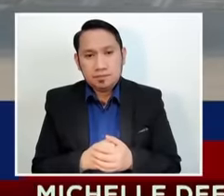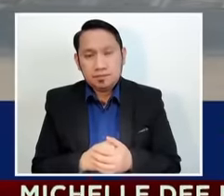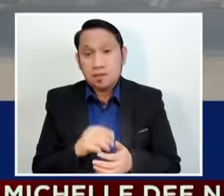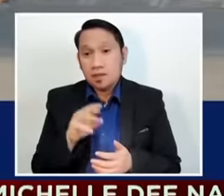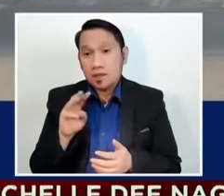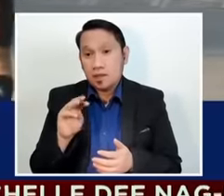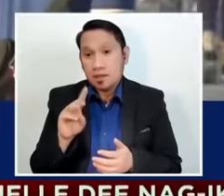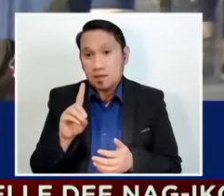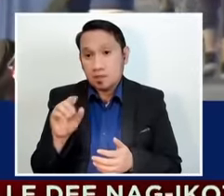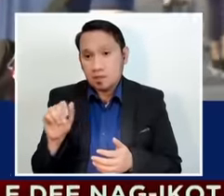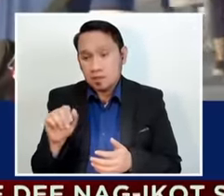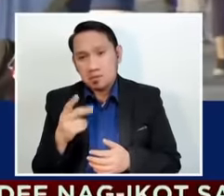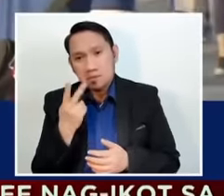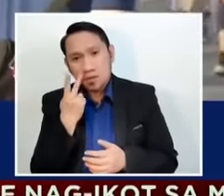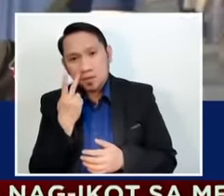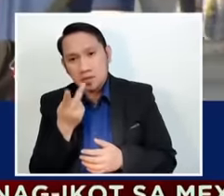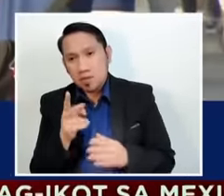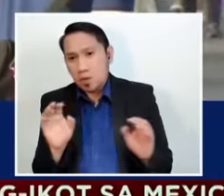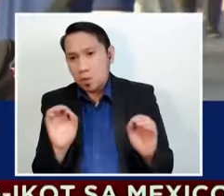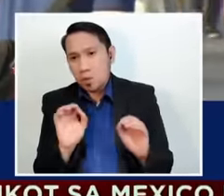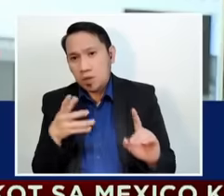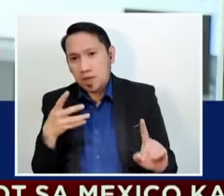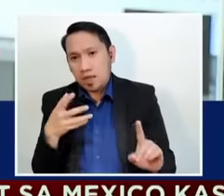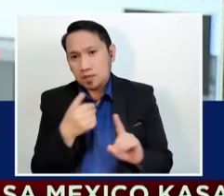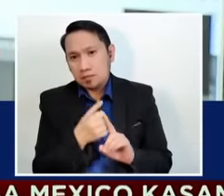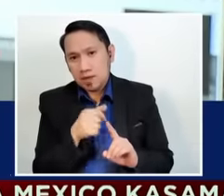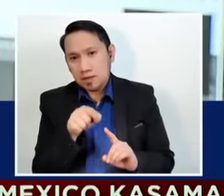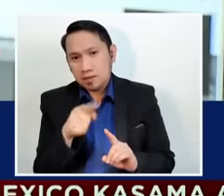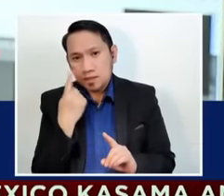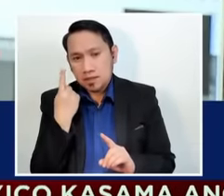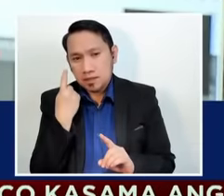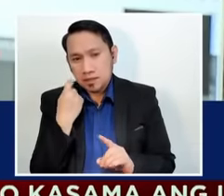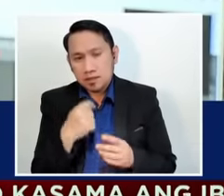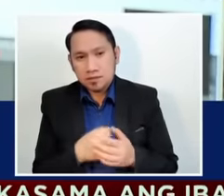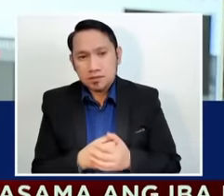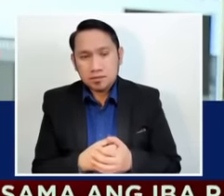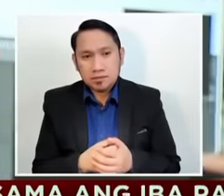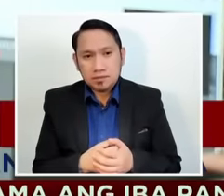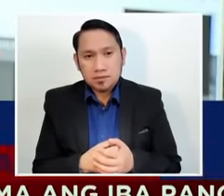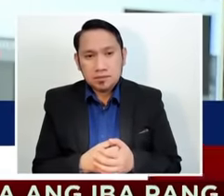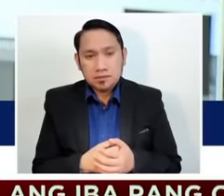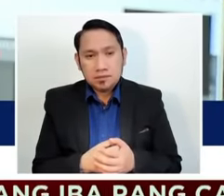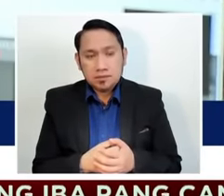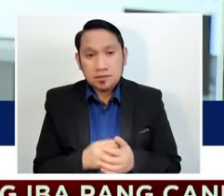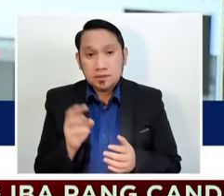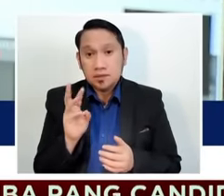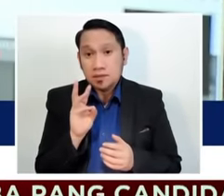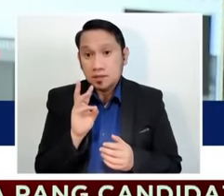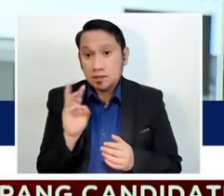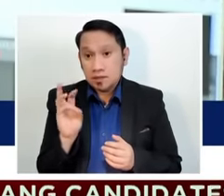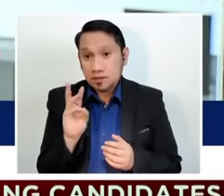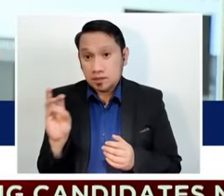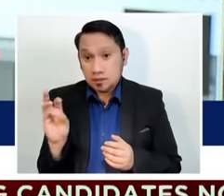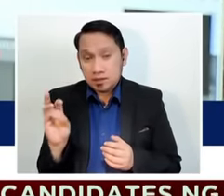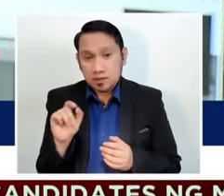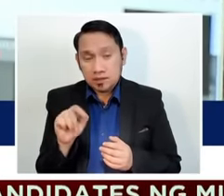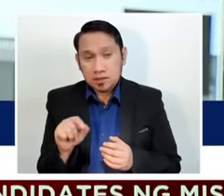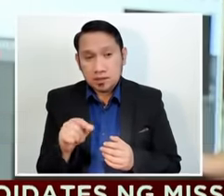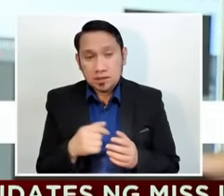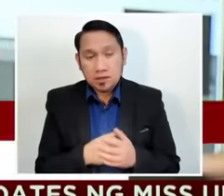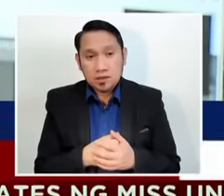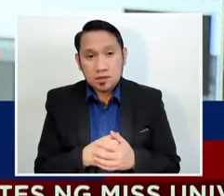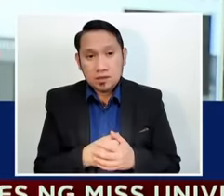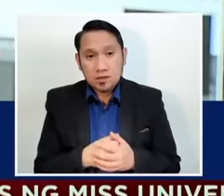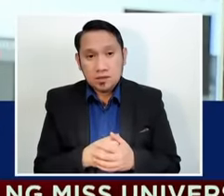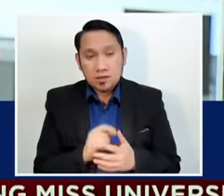gaanong epekto ang mga transport strike kanina. Out of our 600 plus na asset na